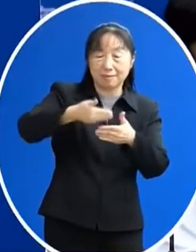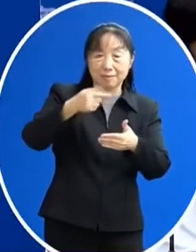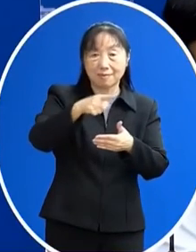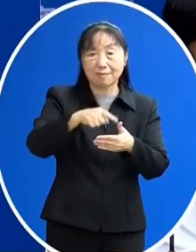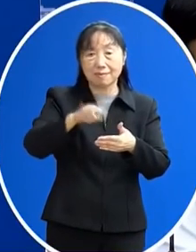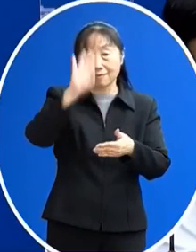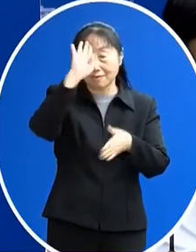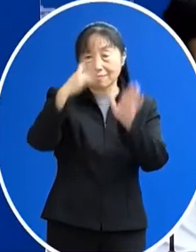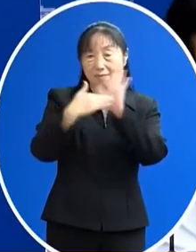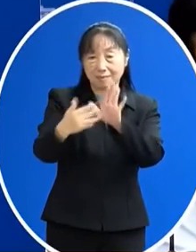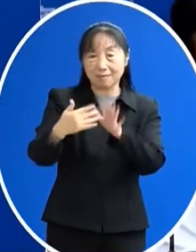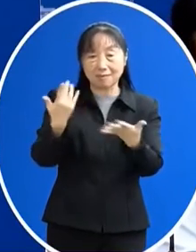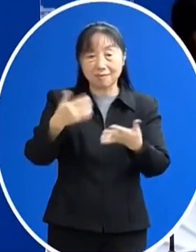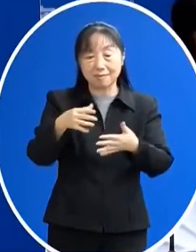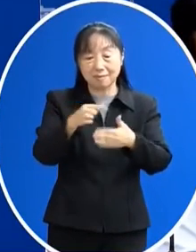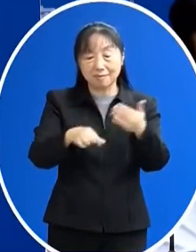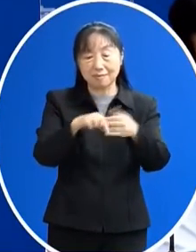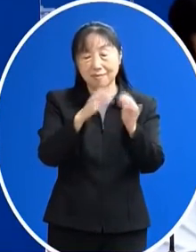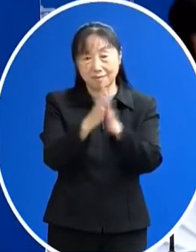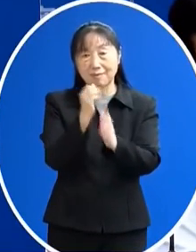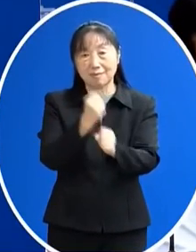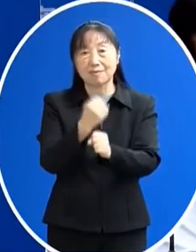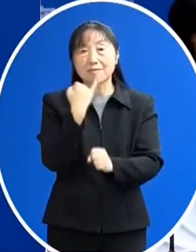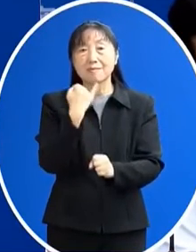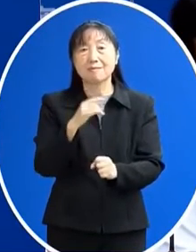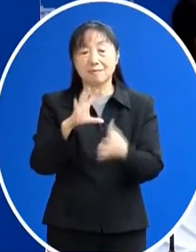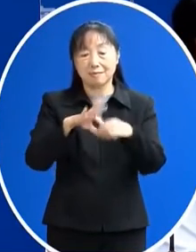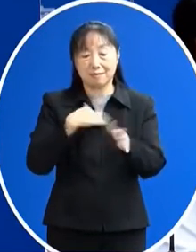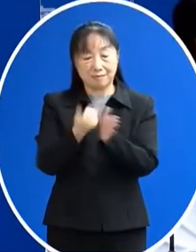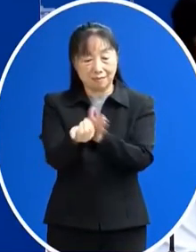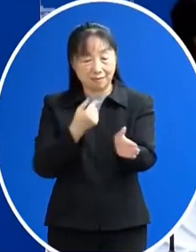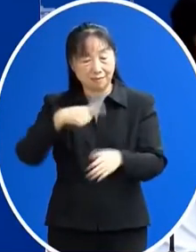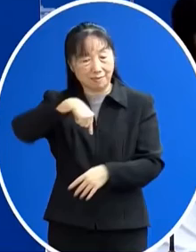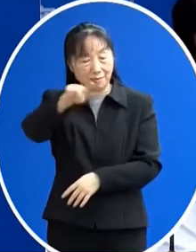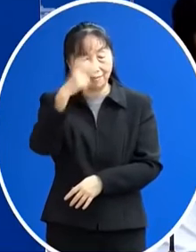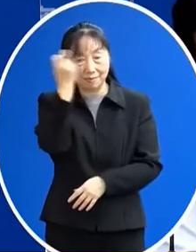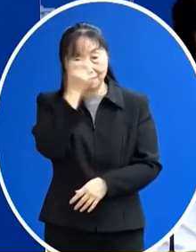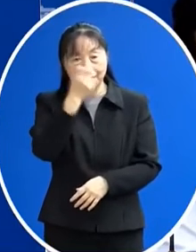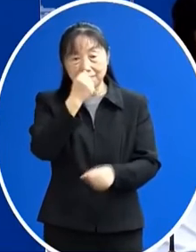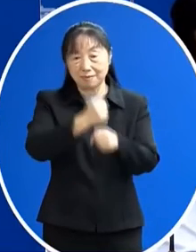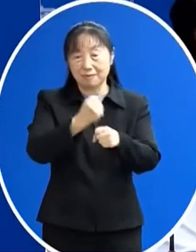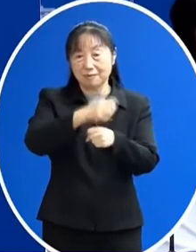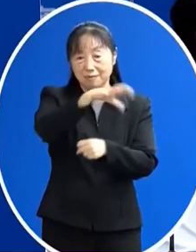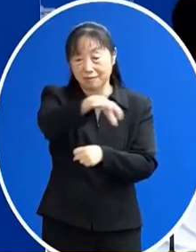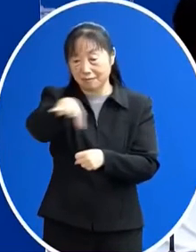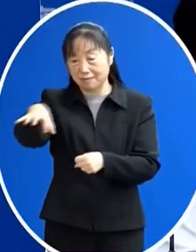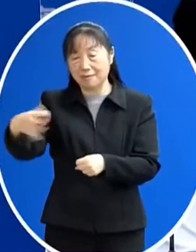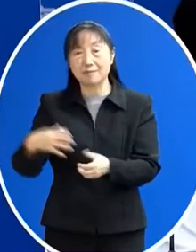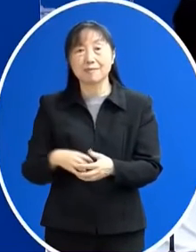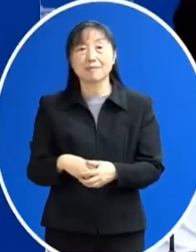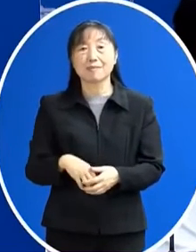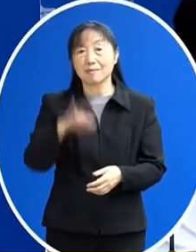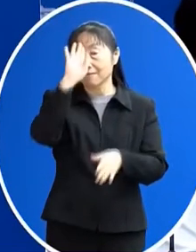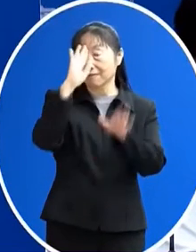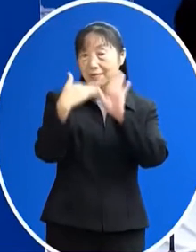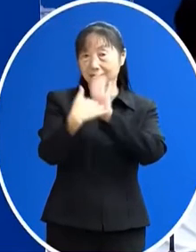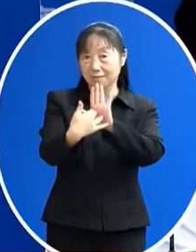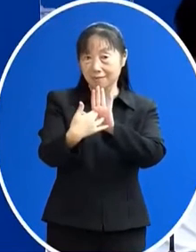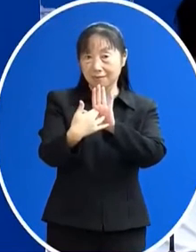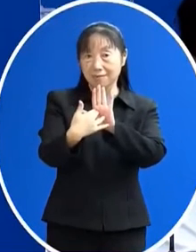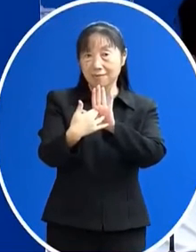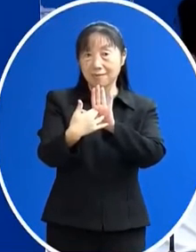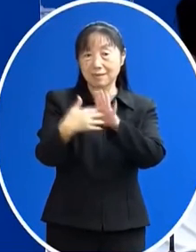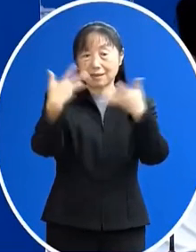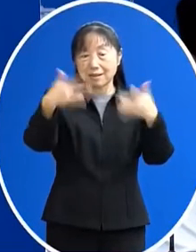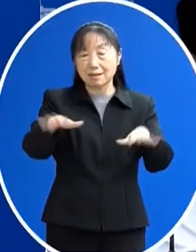这个相关作为。那么因为我们先前去看过他的这个场地上班的场地，这个防疫的这